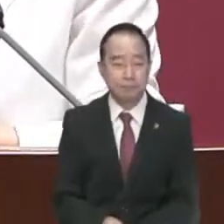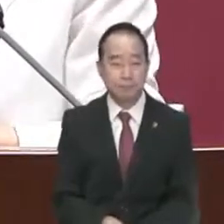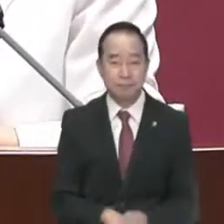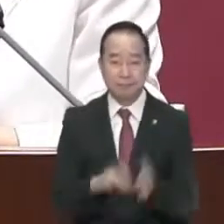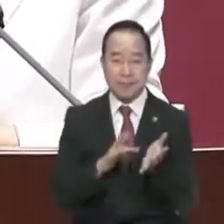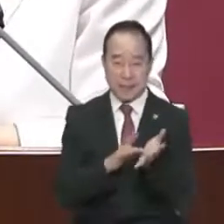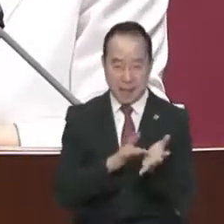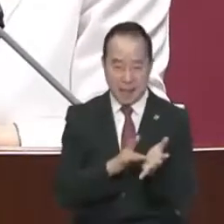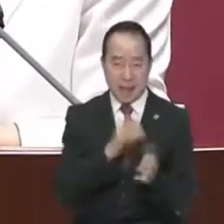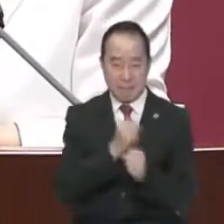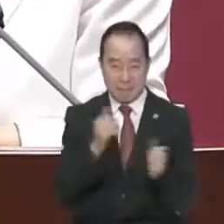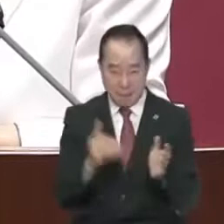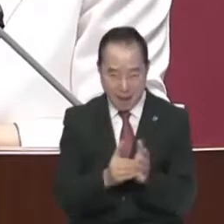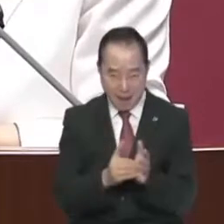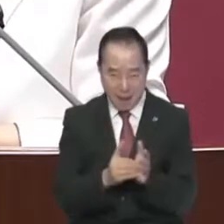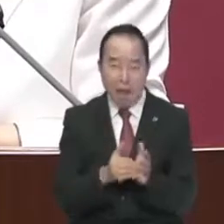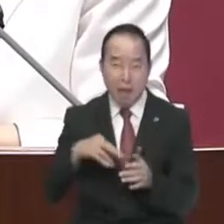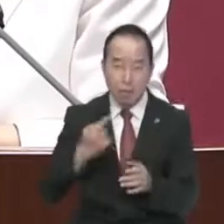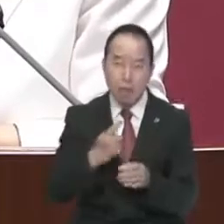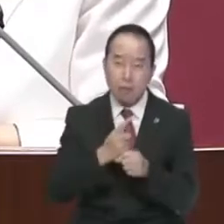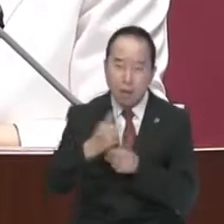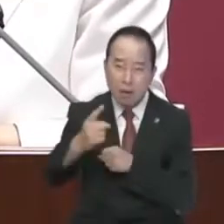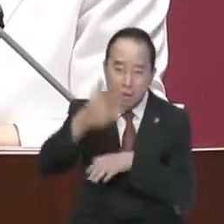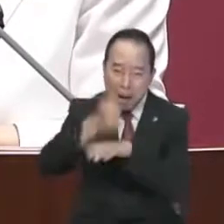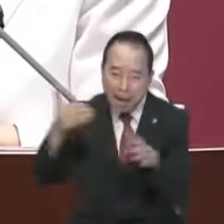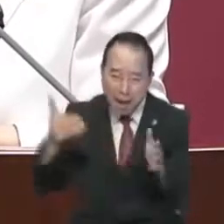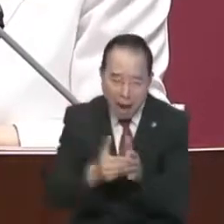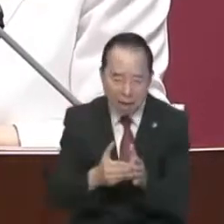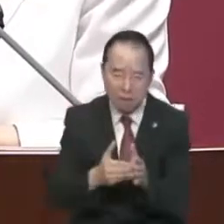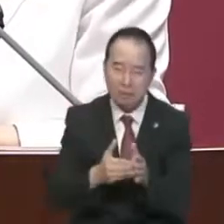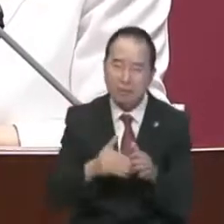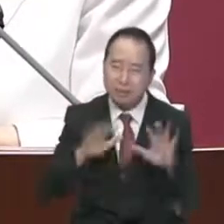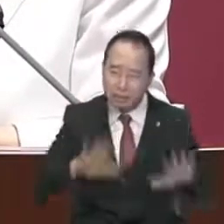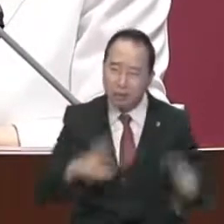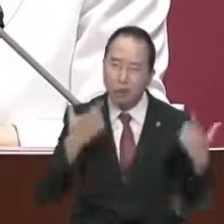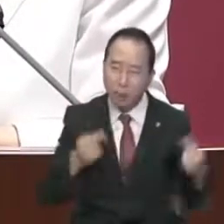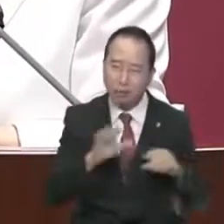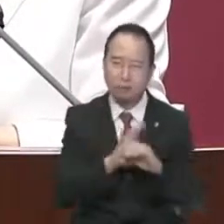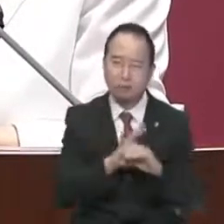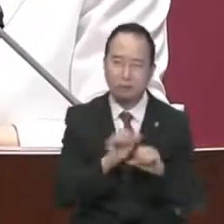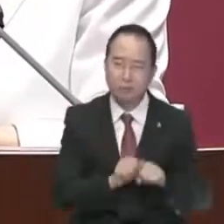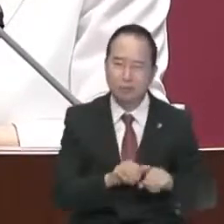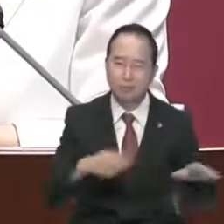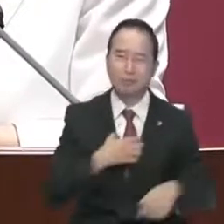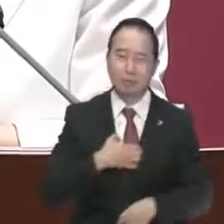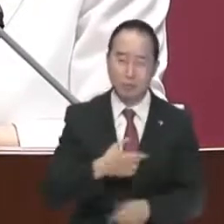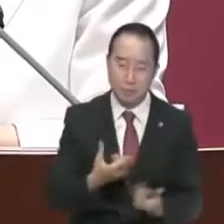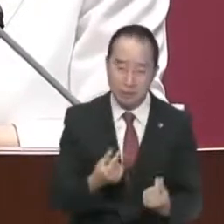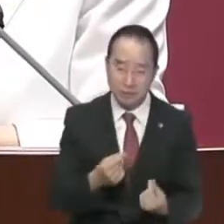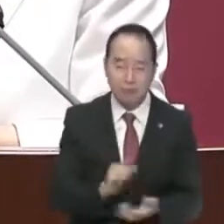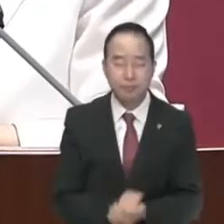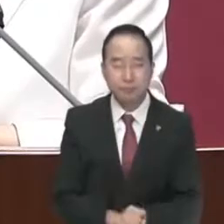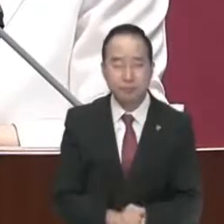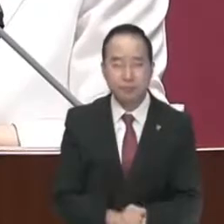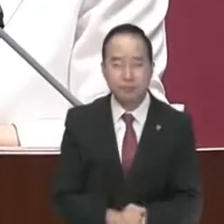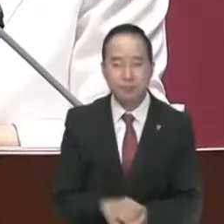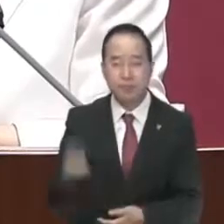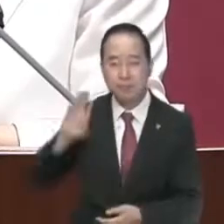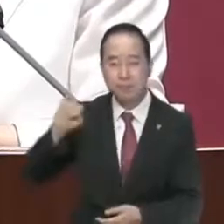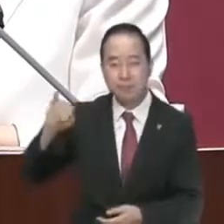해도 최소한 내년 말까지는 지금 상황이 이어질 것이라고 많은 전문가들이 예측하고 있고 빌 게이츠 같은 사람도 2022년 종식을 좀 예언하고